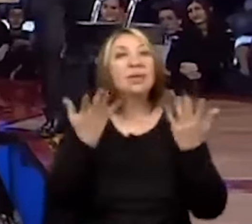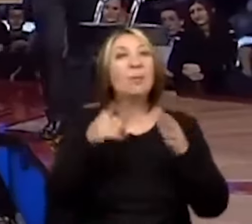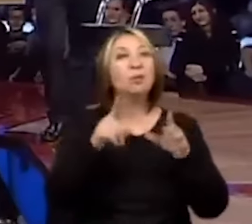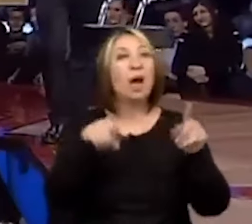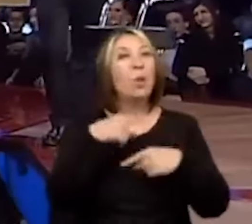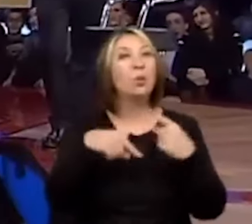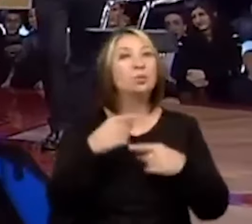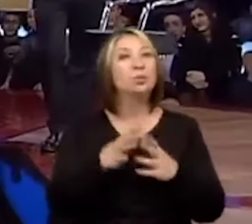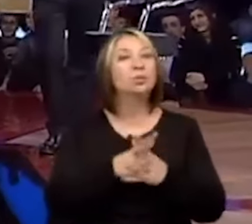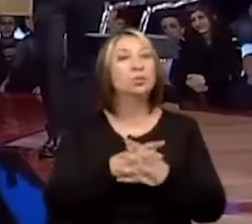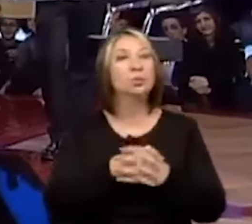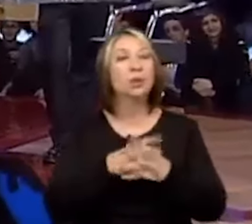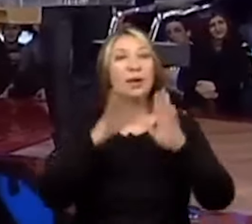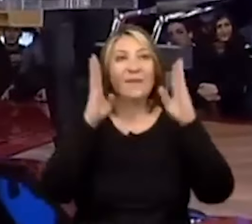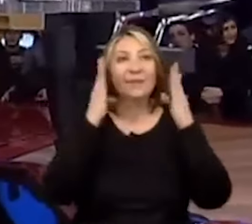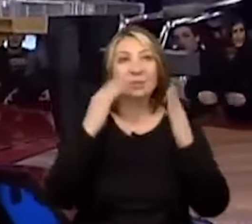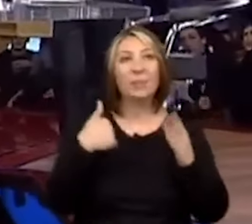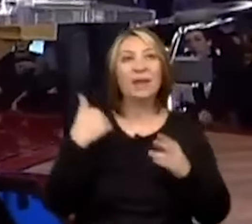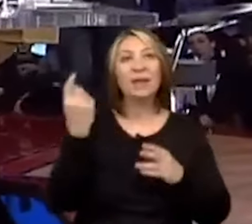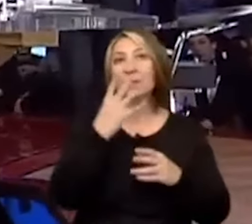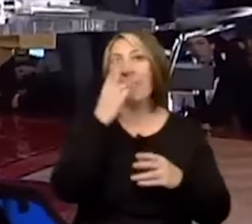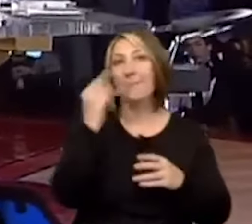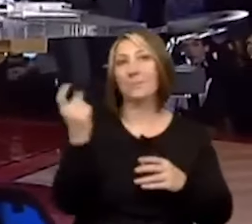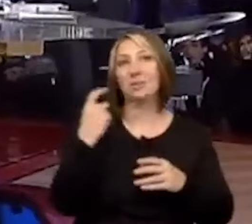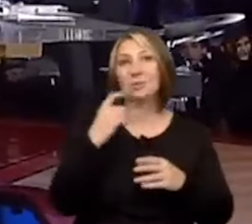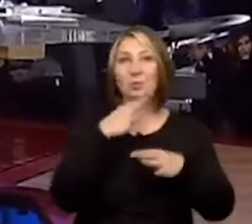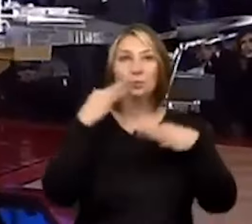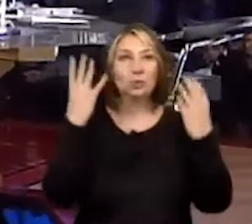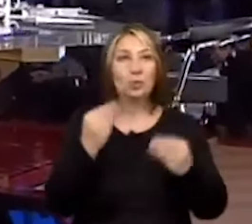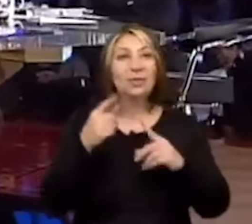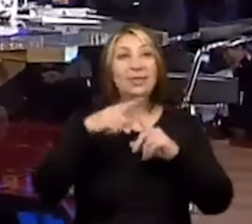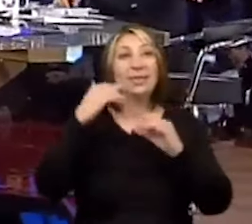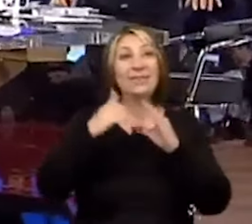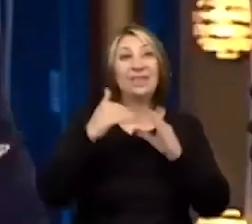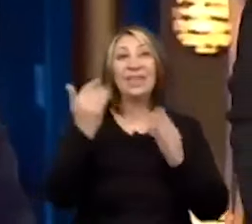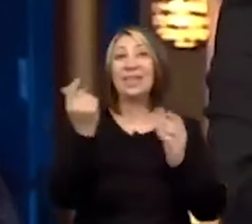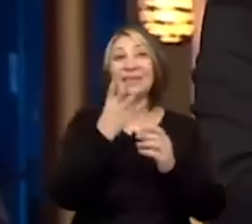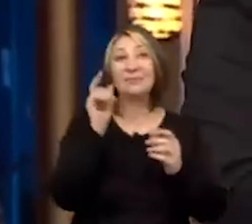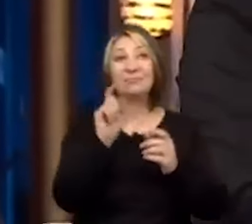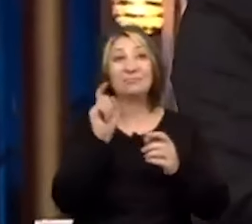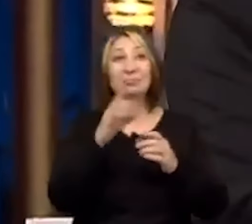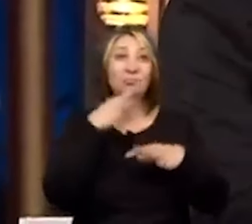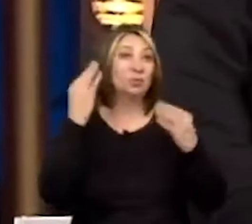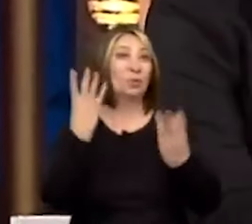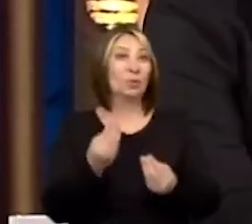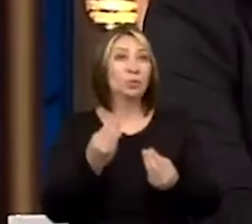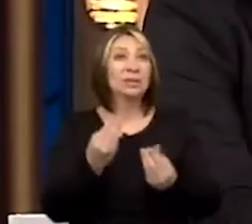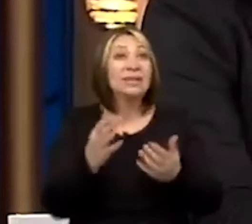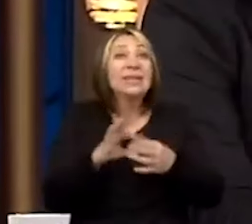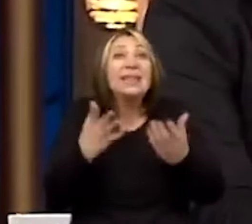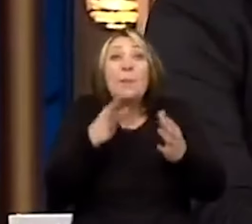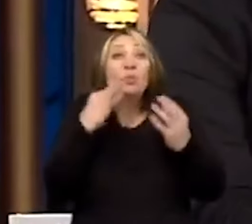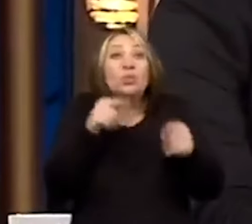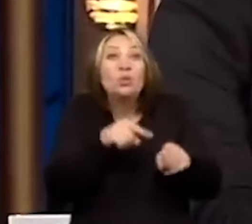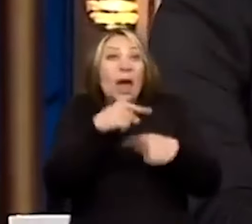size soruyorum. Mesela Facebook'ta beni kaç kişi beğenmiş, mutlu oluyoruz mesela. Twitter'da kaç kişi RT etmiş, mutlu oluyoruz. Yani neden